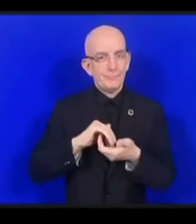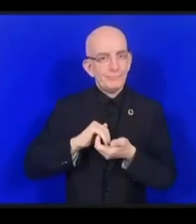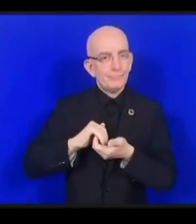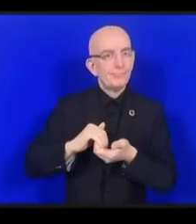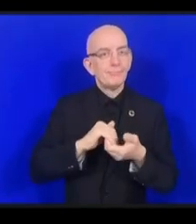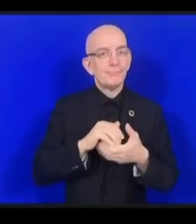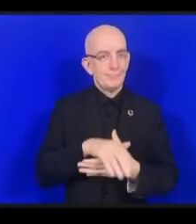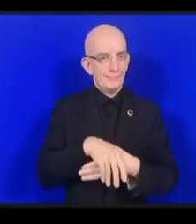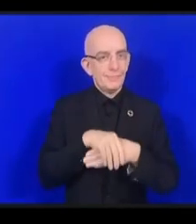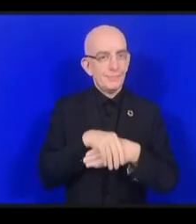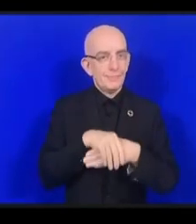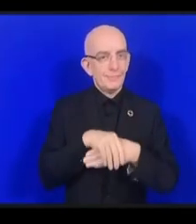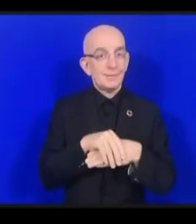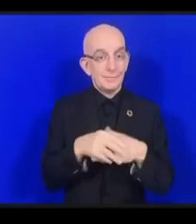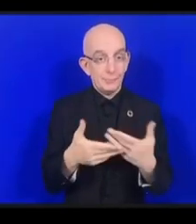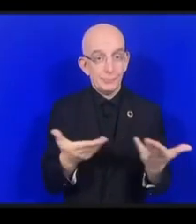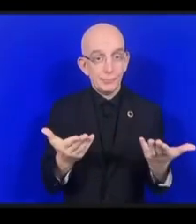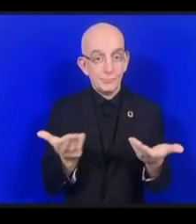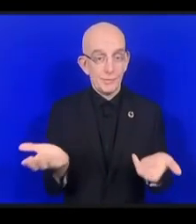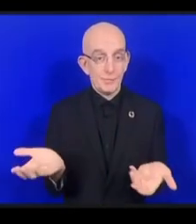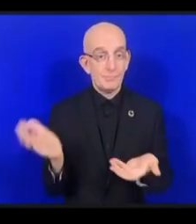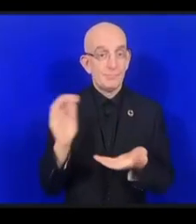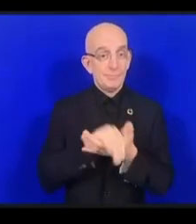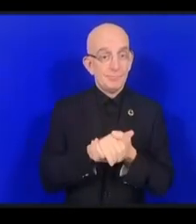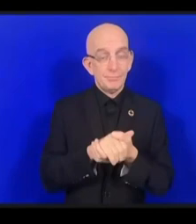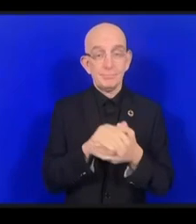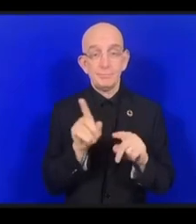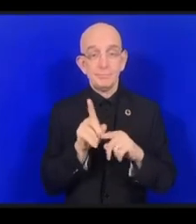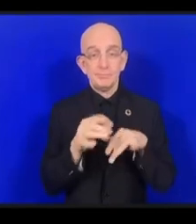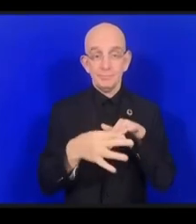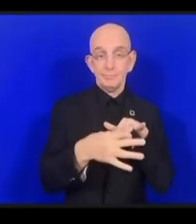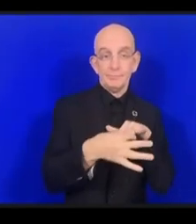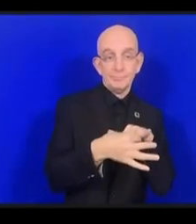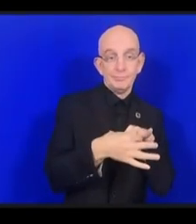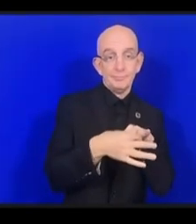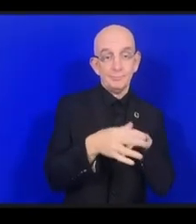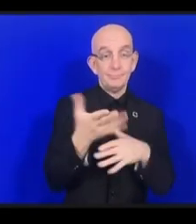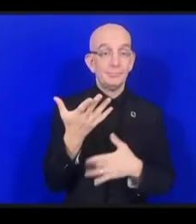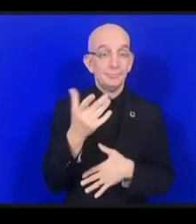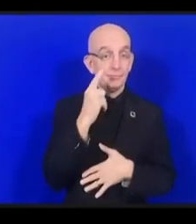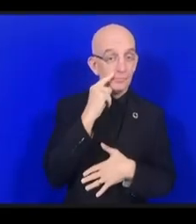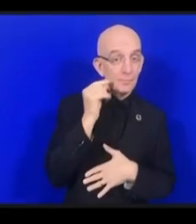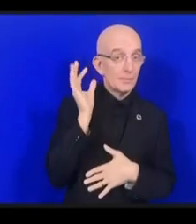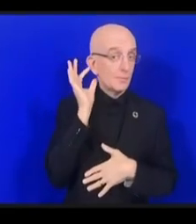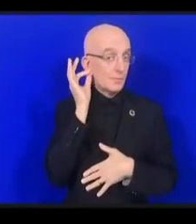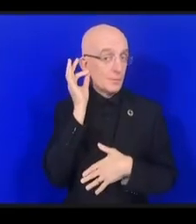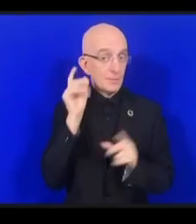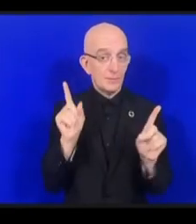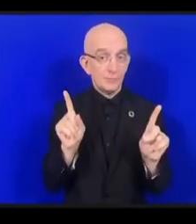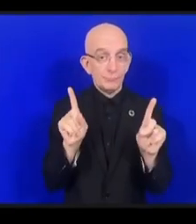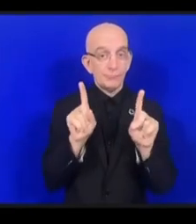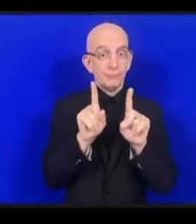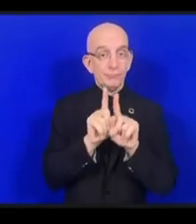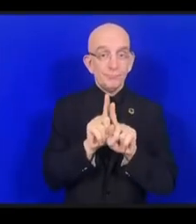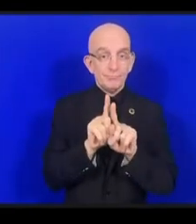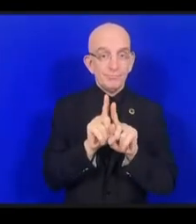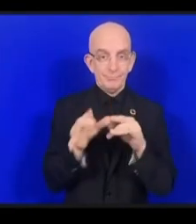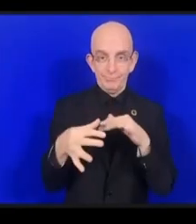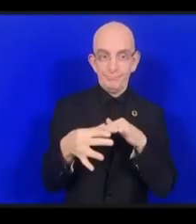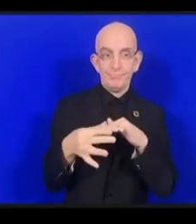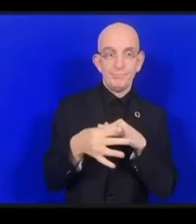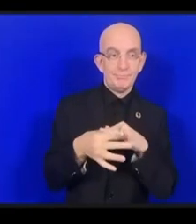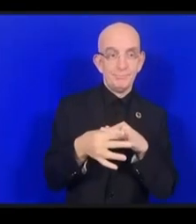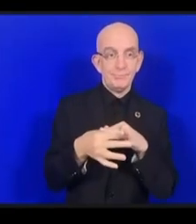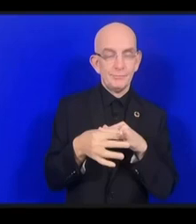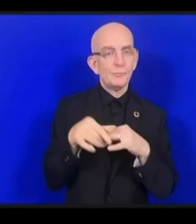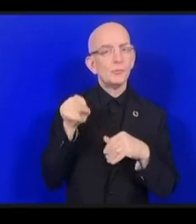と思います。それが最近大きく変わってまいりましたのは、今から12年